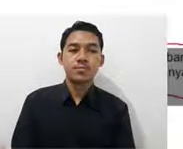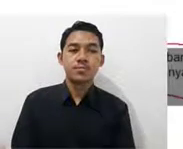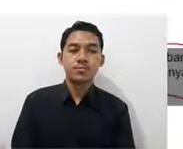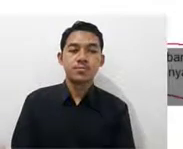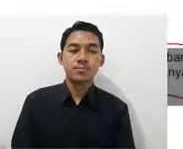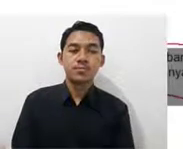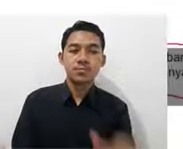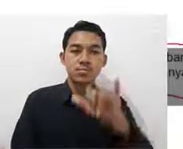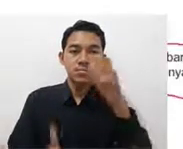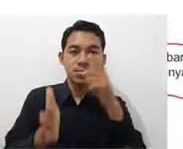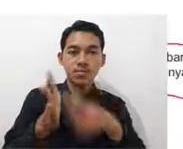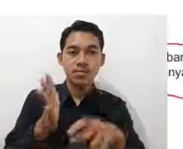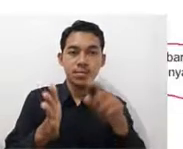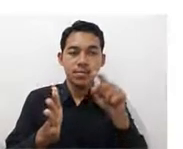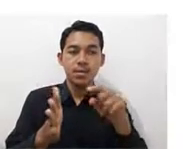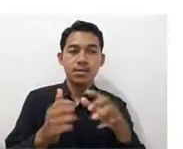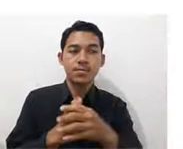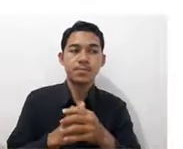seperti ini.